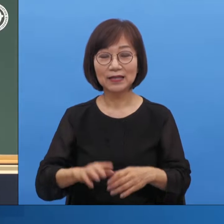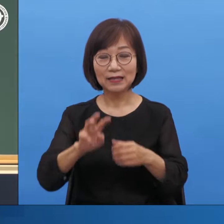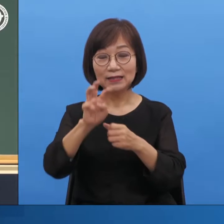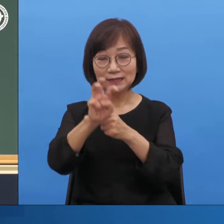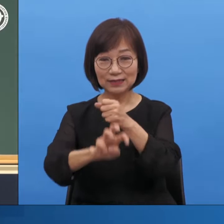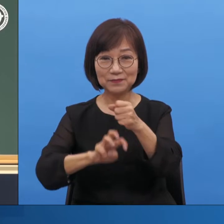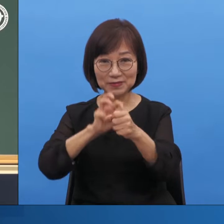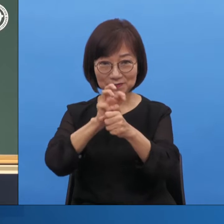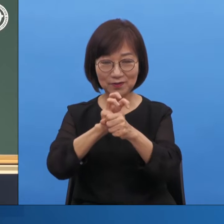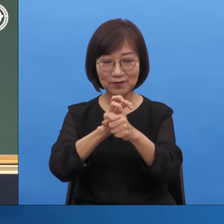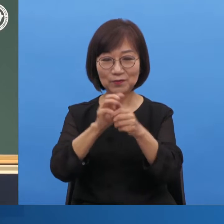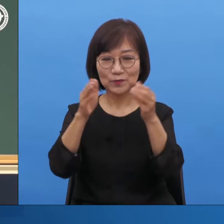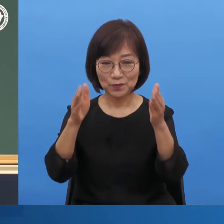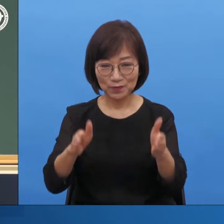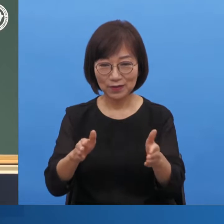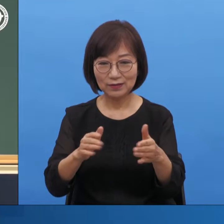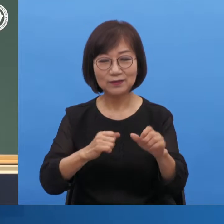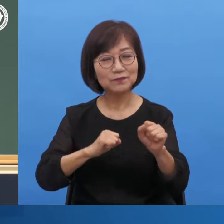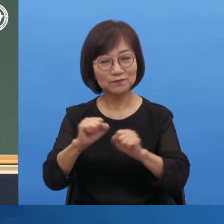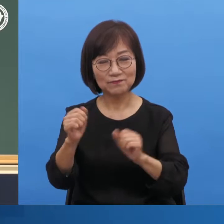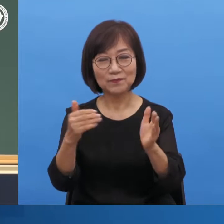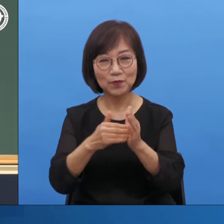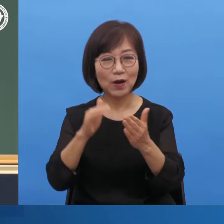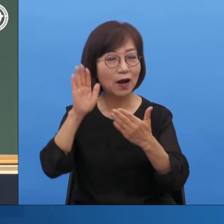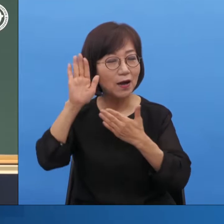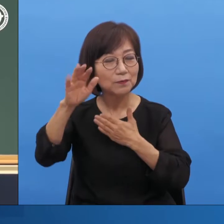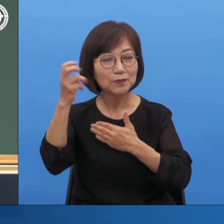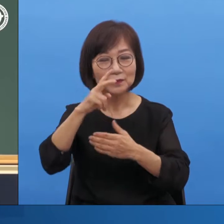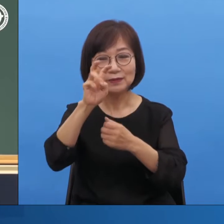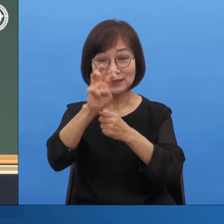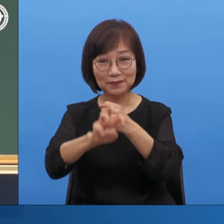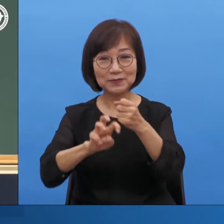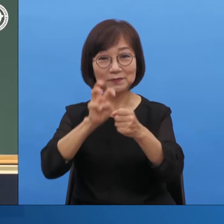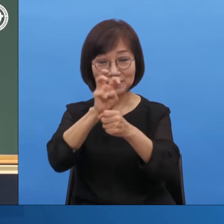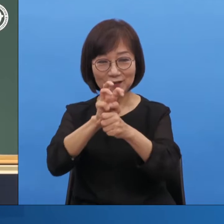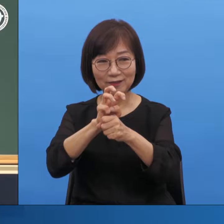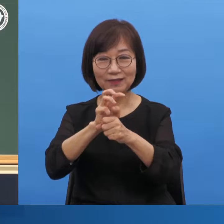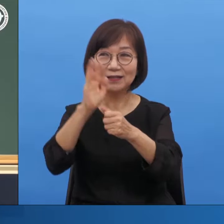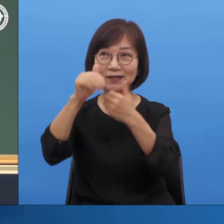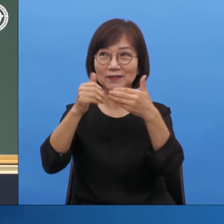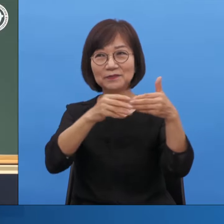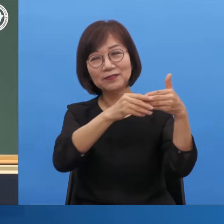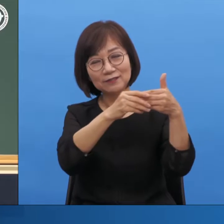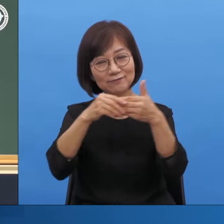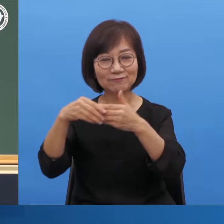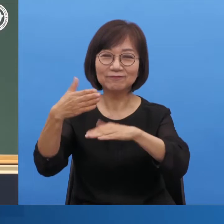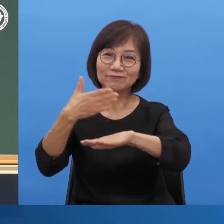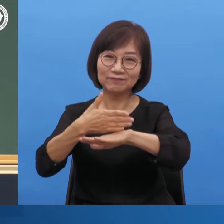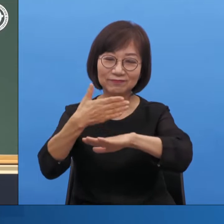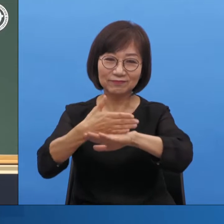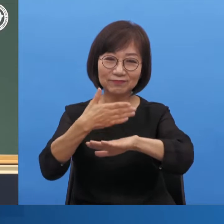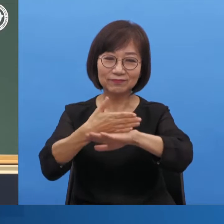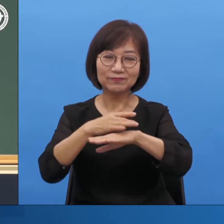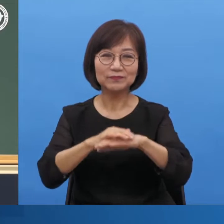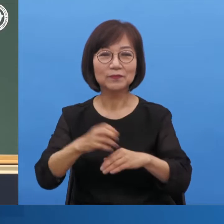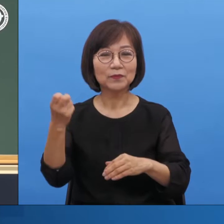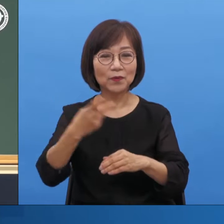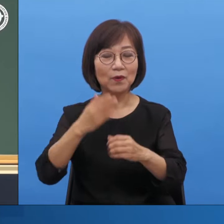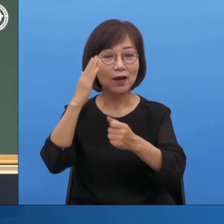또 걸어갈 30년을 통해서 하나님의 이끄심에 대해서 감사하고 또 하나님의 하실